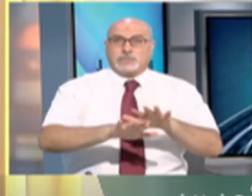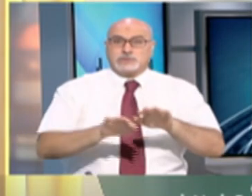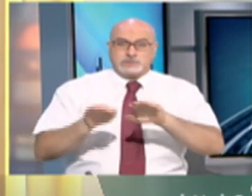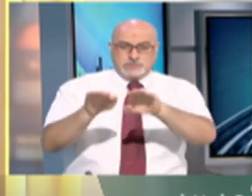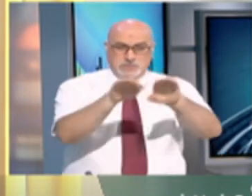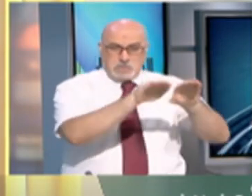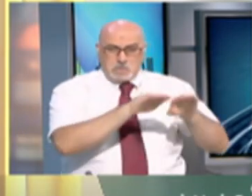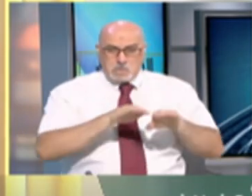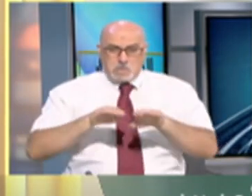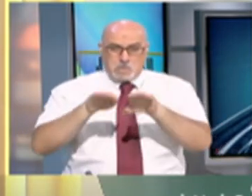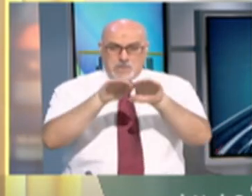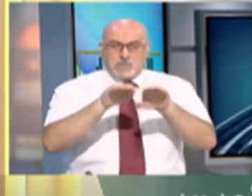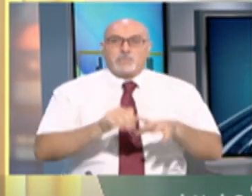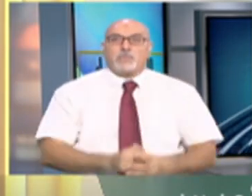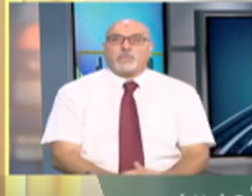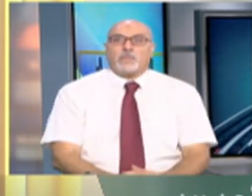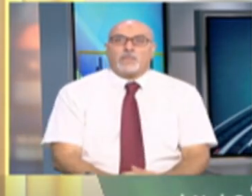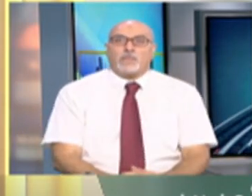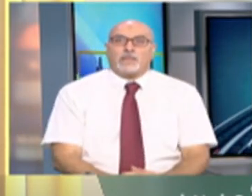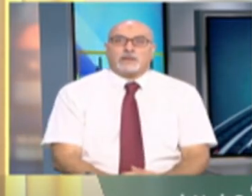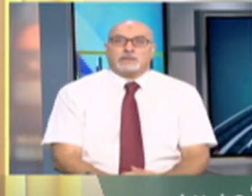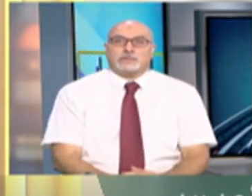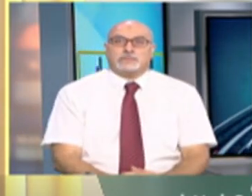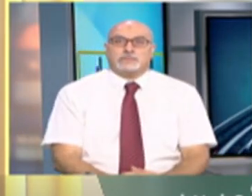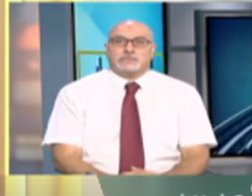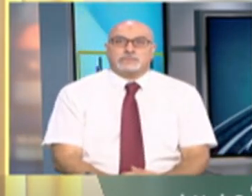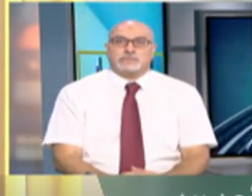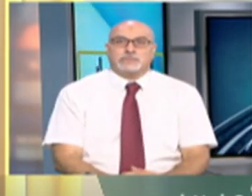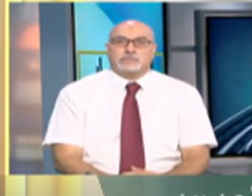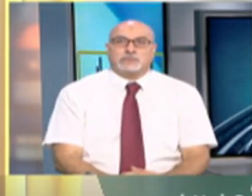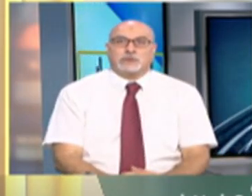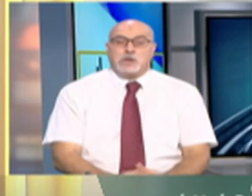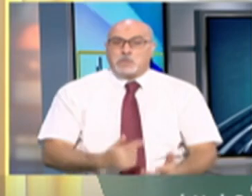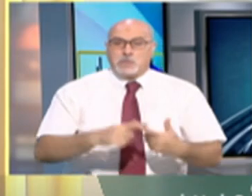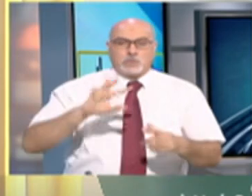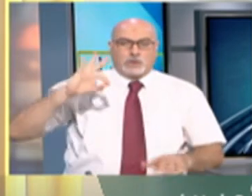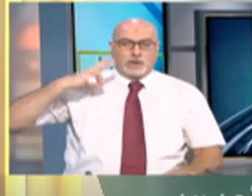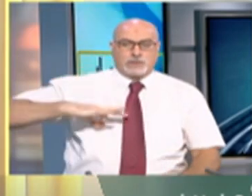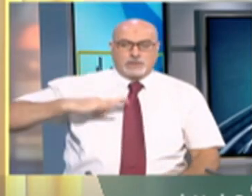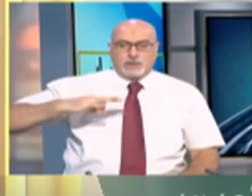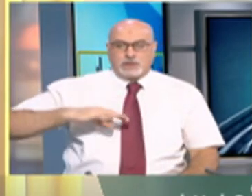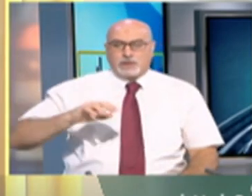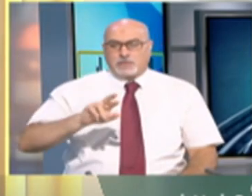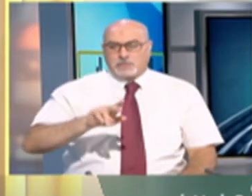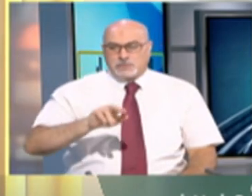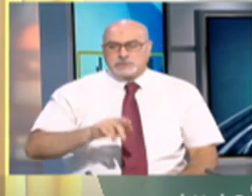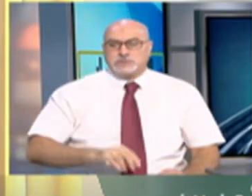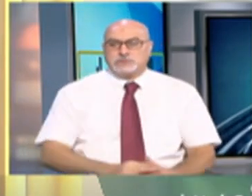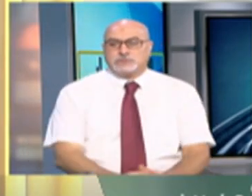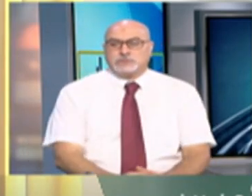والمساواة في السيادة، وكاد على المصالح المشتركة